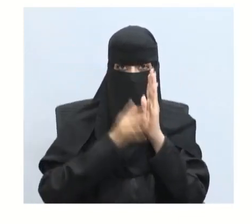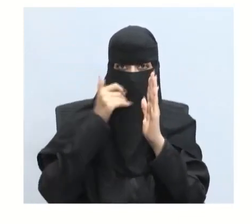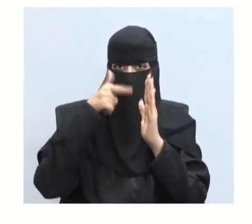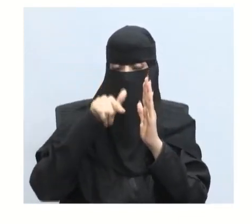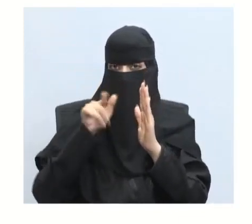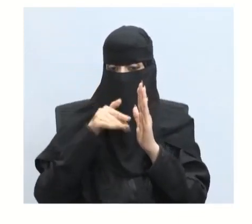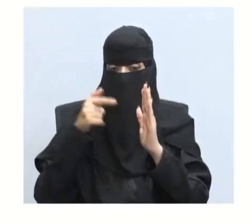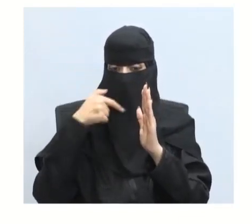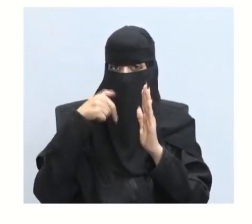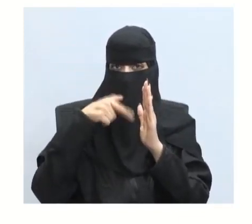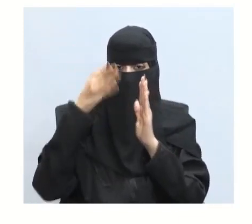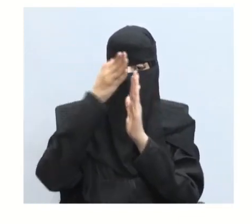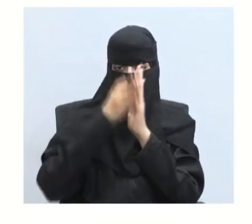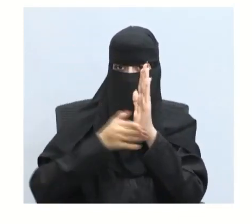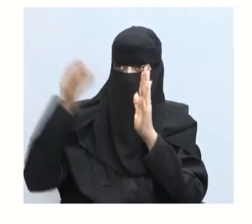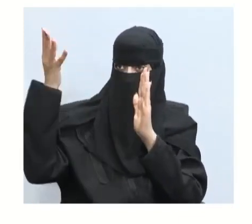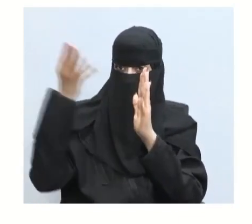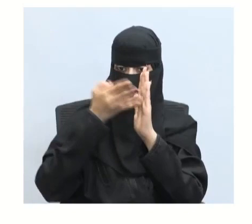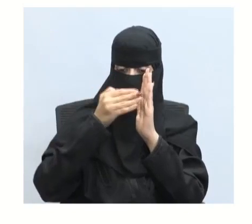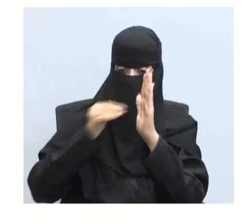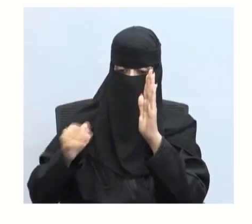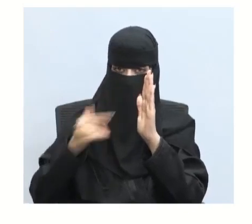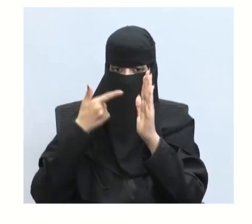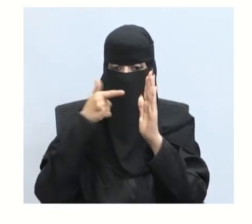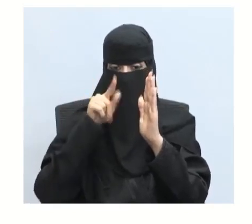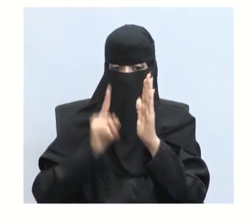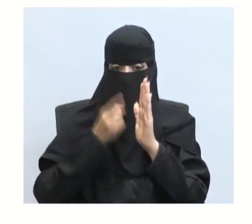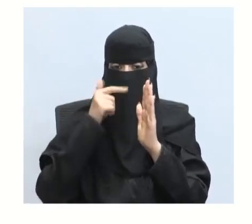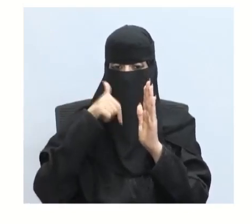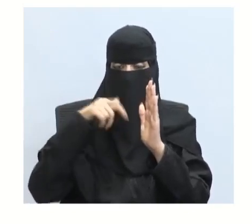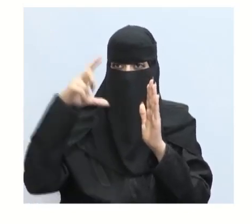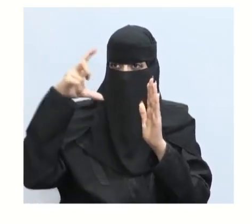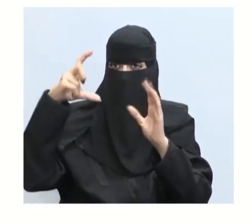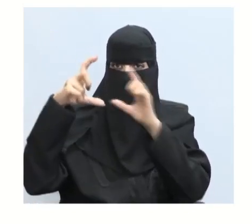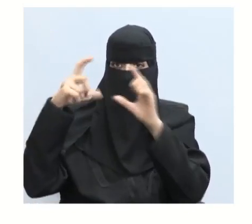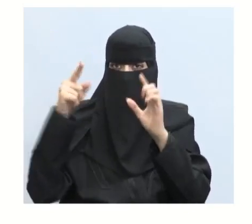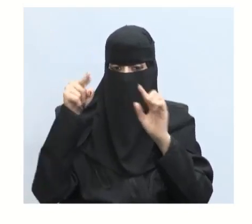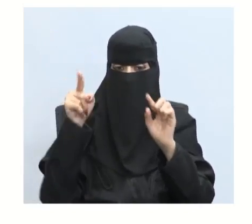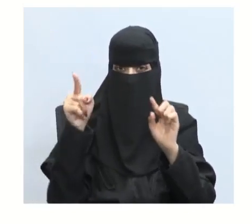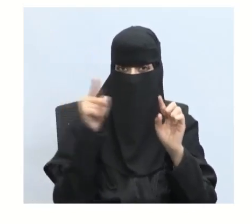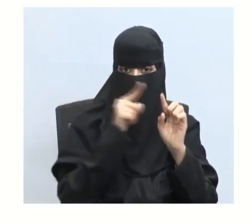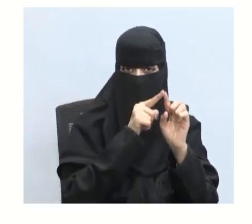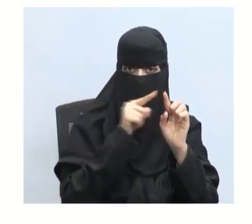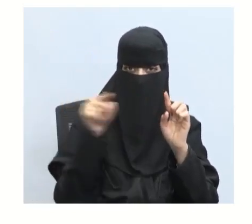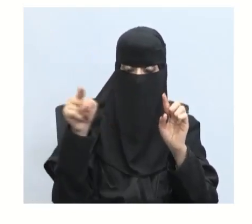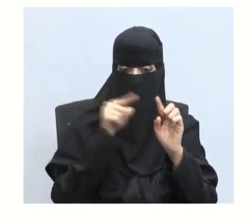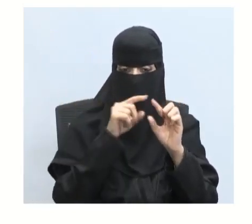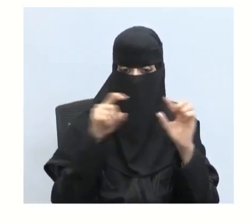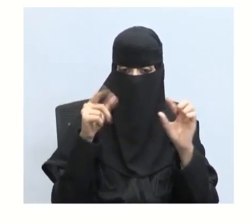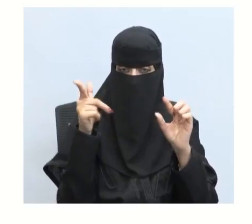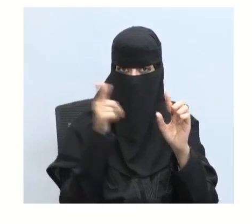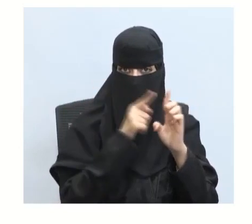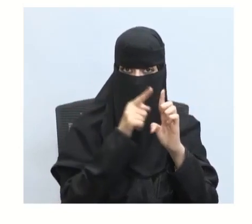ذكرنا بانه هناك شعاعين جدا مهمين الشعاع الاول يسقط موازي للمحور يصطدم